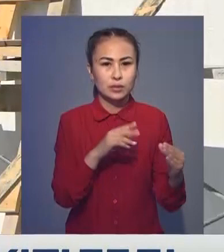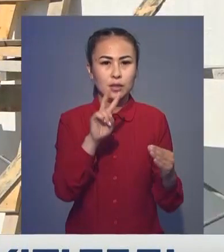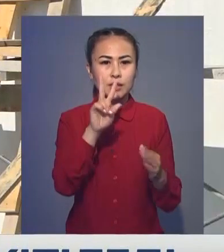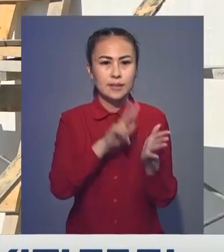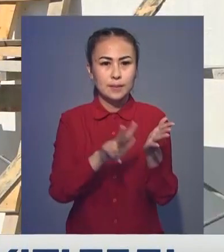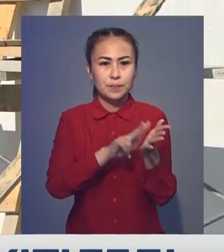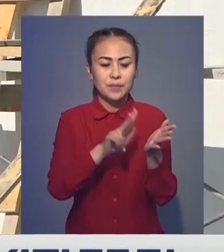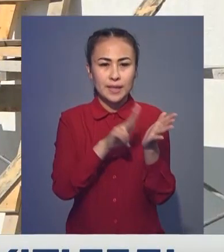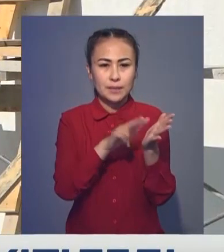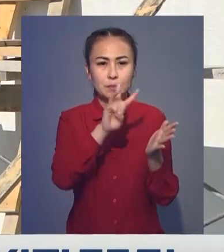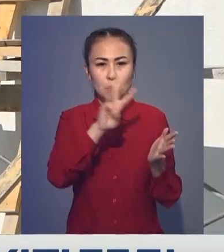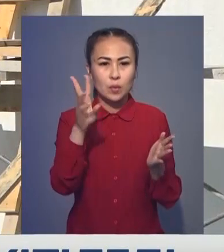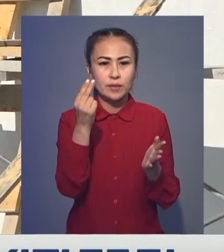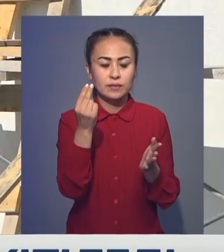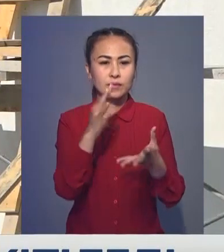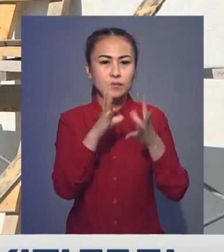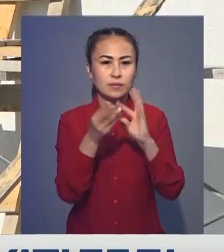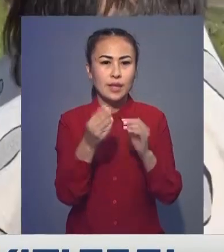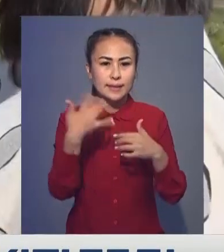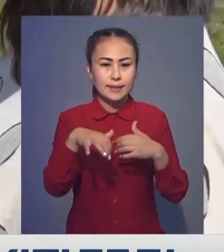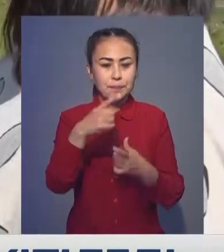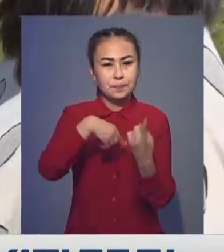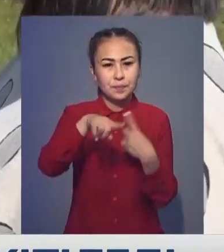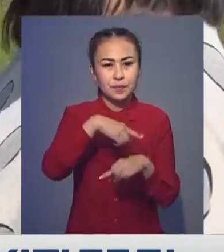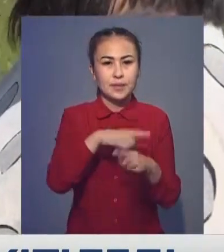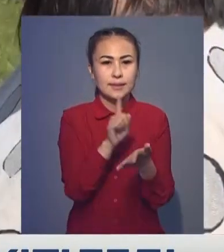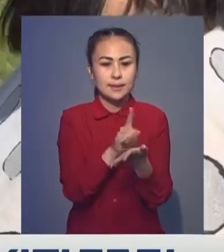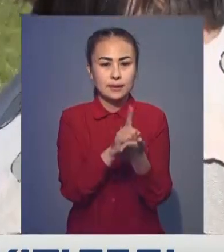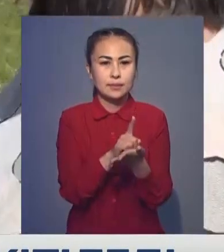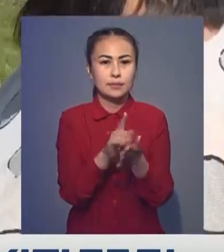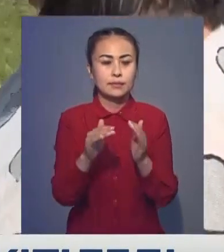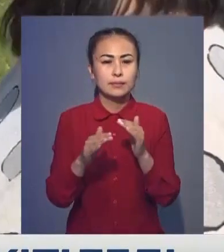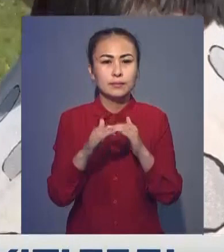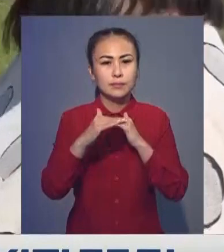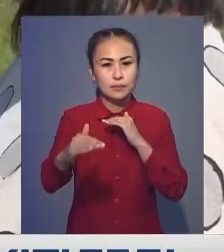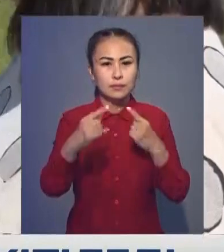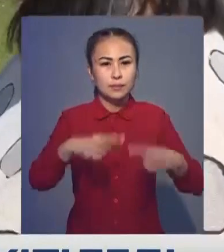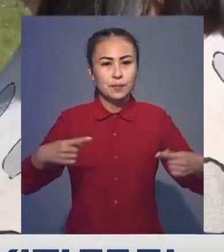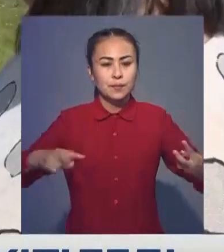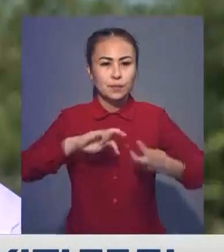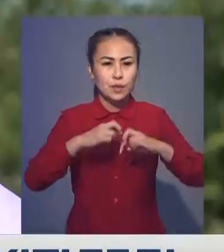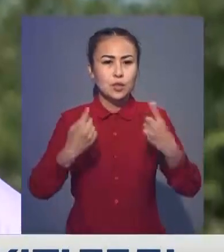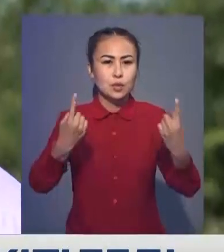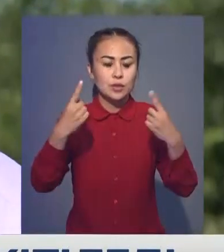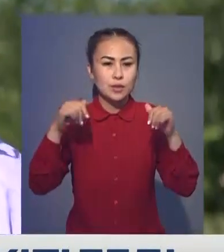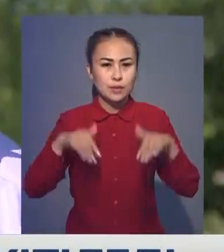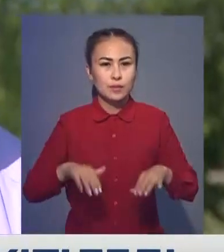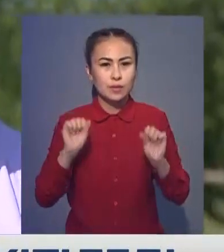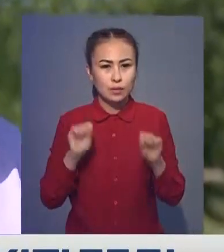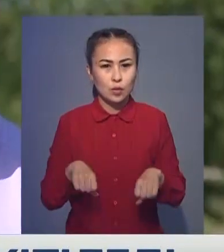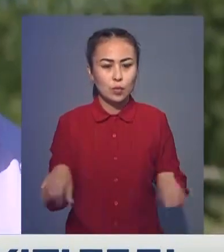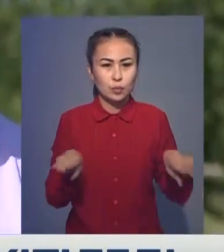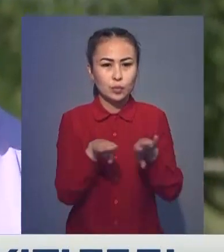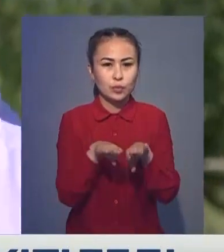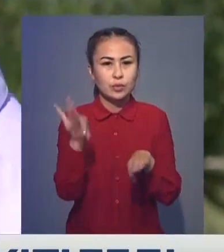салығынан 8 миллион теңге жиналады. Ал шағын және орта бизнестен түсетін салық елді мекендердегі өзекті мәселелерді шешуге